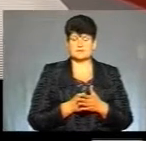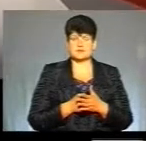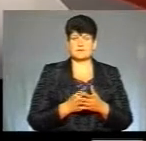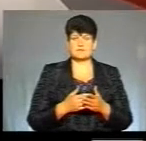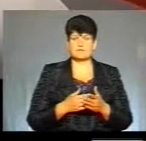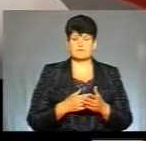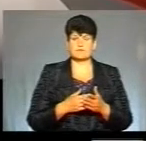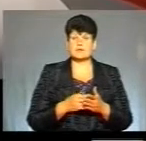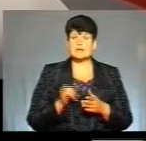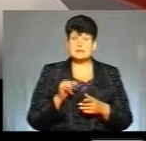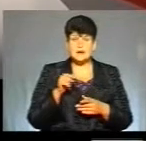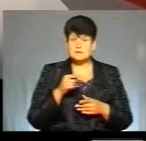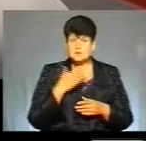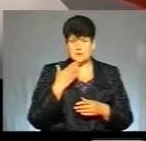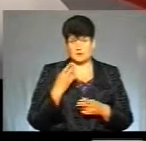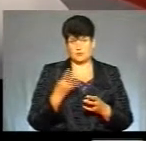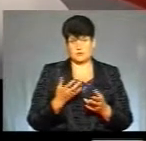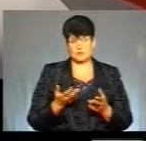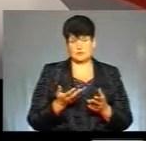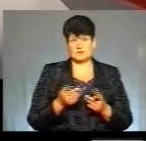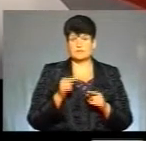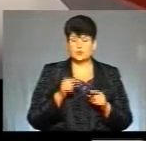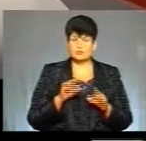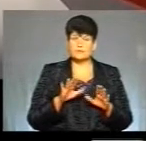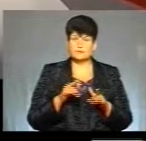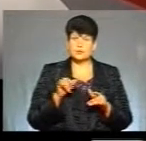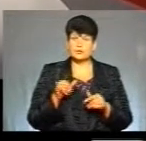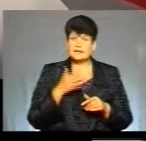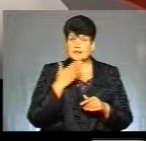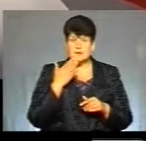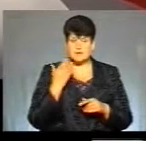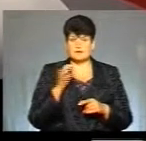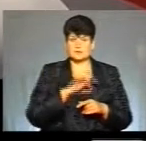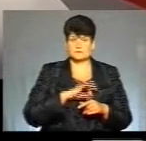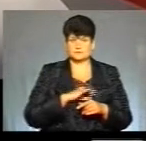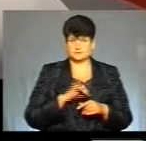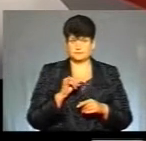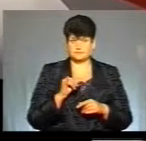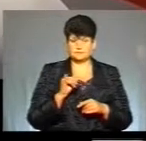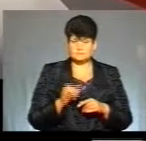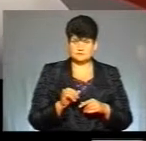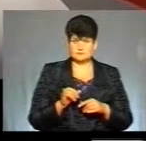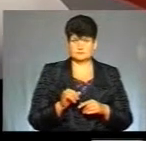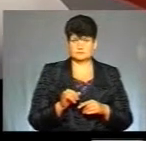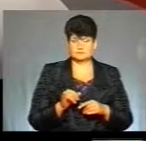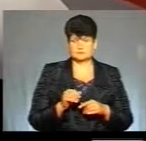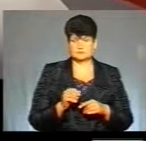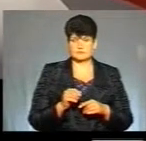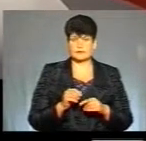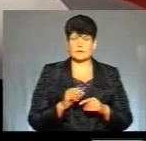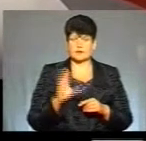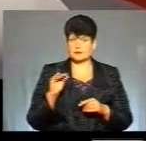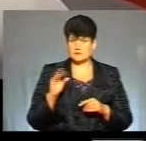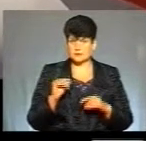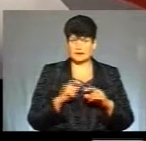реалізуються. І в цьому немає необхідності, тому в даному випадку в них немає зловживання оцим статусом, оцим імунітетом. І тому в них